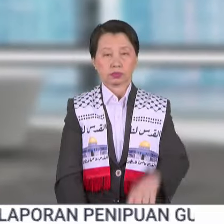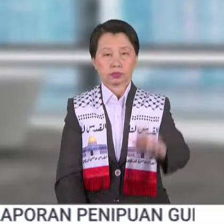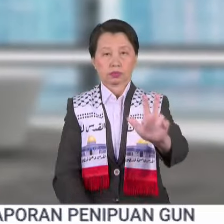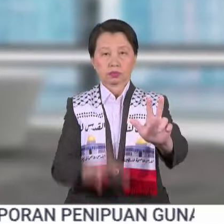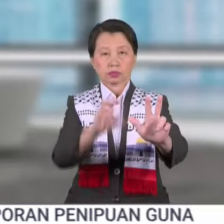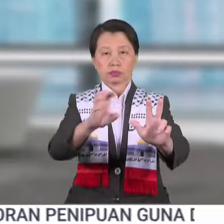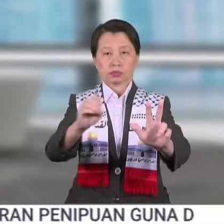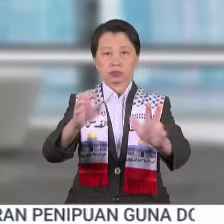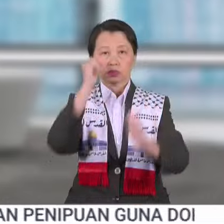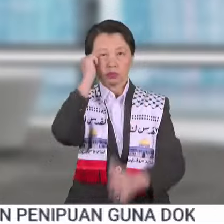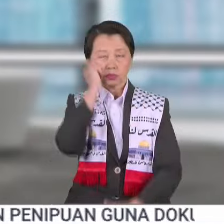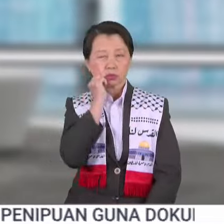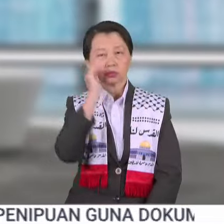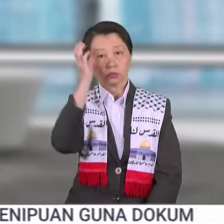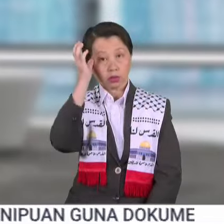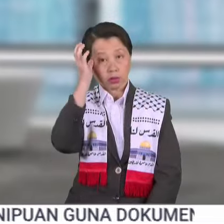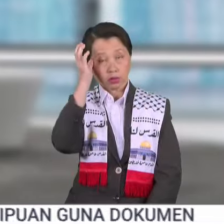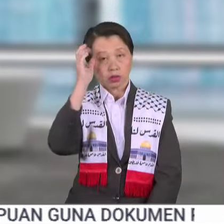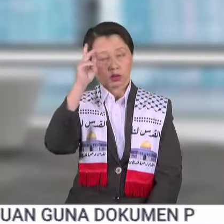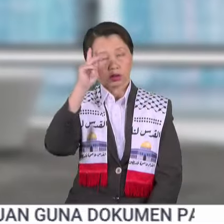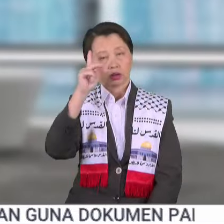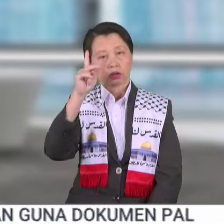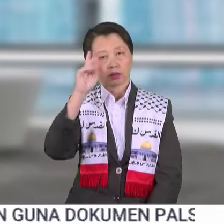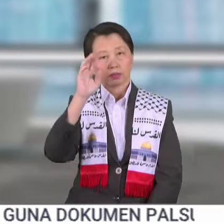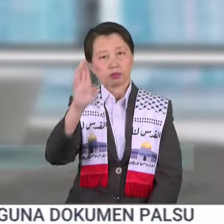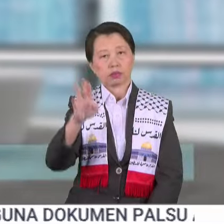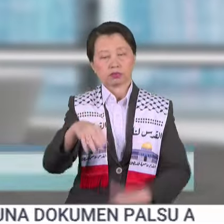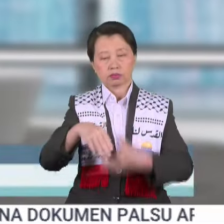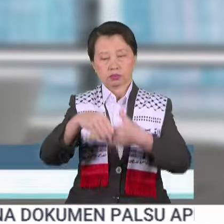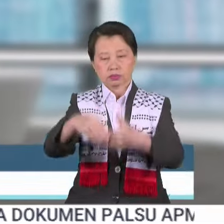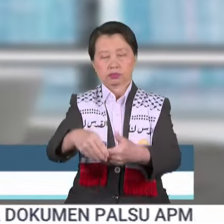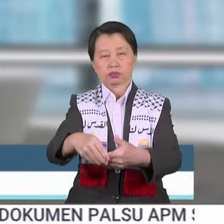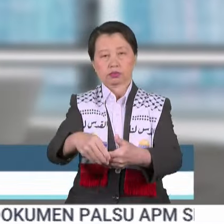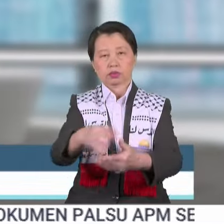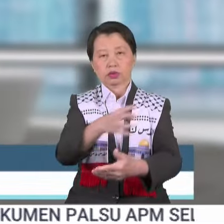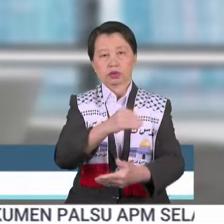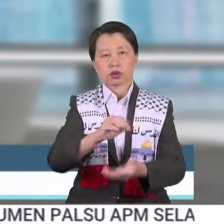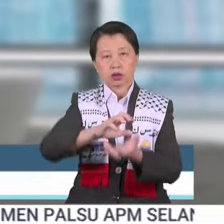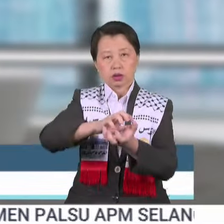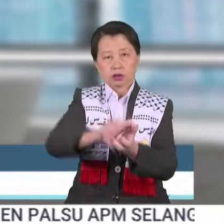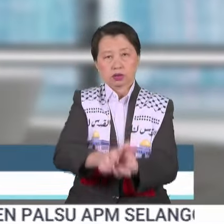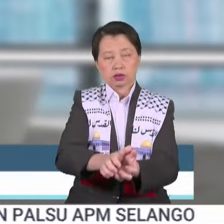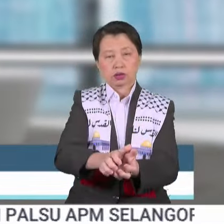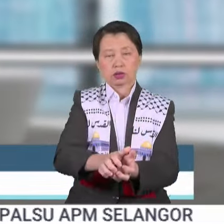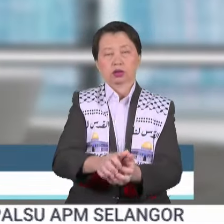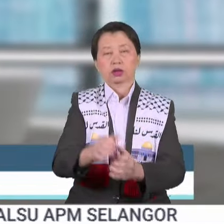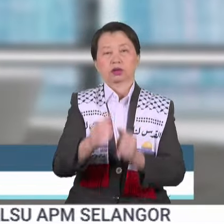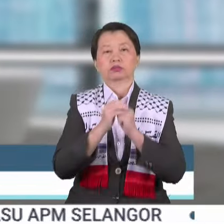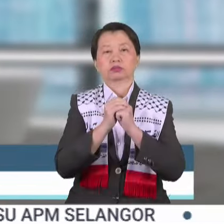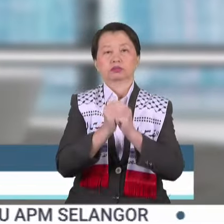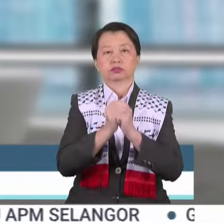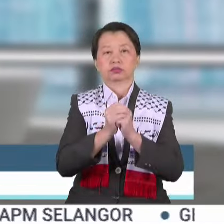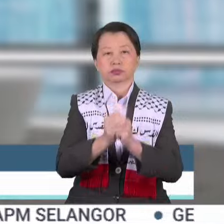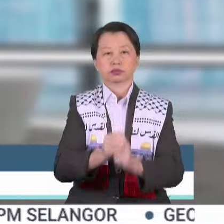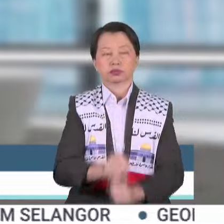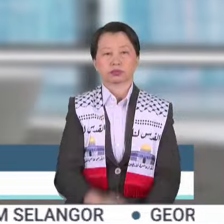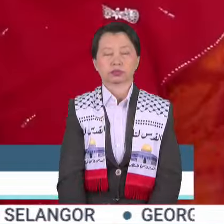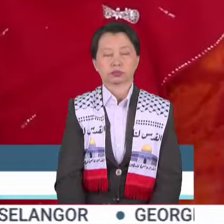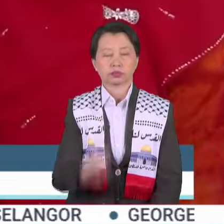...300 warga emas kaum Tionghoa di Kota Baru menerima sumbangan ampau dan limau sepanjang Tahun Baharu Cina.